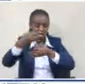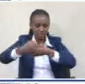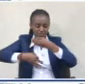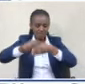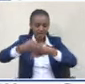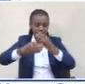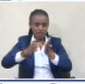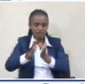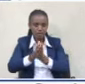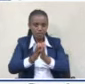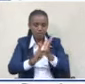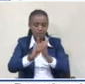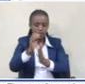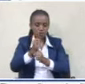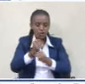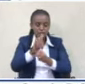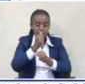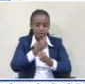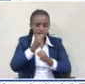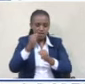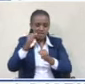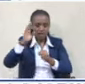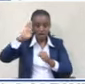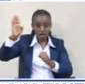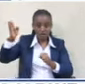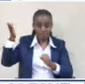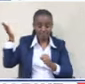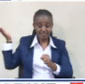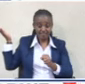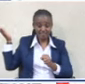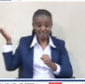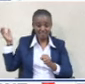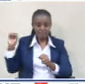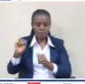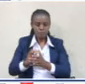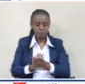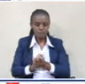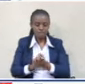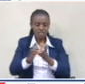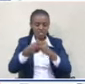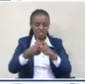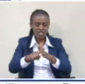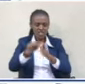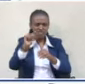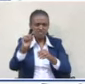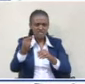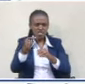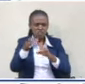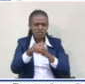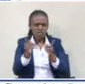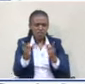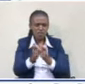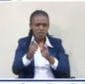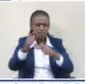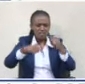no guteza imbere abikorera muri ministeri y'ubucuruzi n'inganda mwiriwe neza mwiriwe neza hanyuma mu gutangira mwanza mukatubwiraho muri make kuri